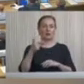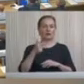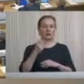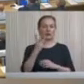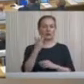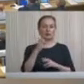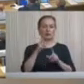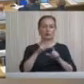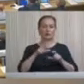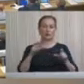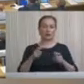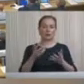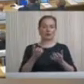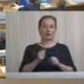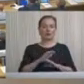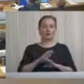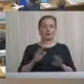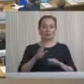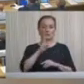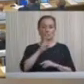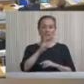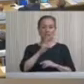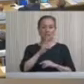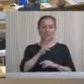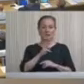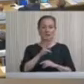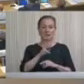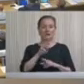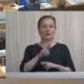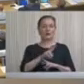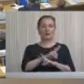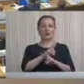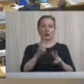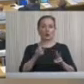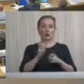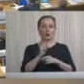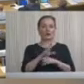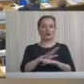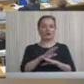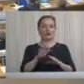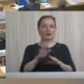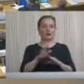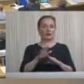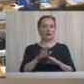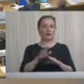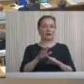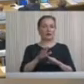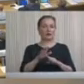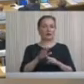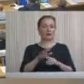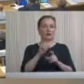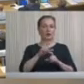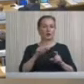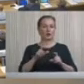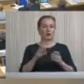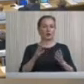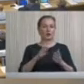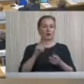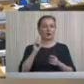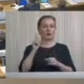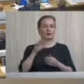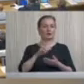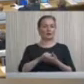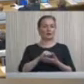нема в кого спитати. У керівництво держави я не достукаюсь, тут сидить його представник президента. А